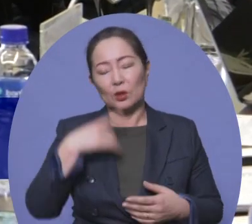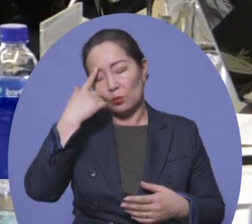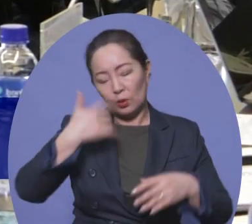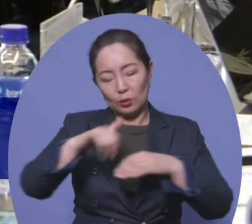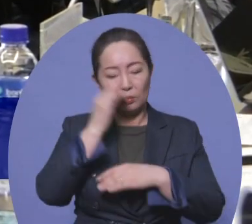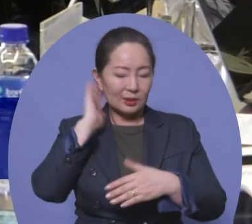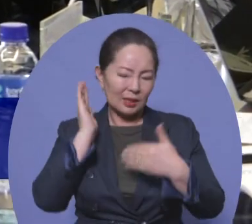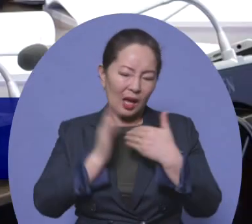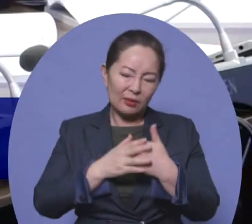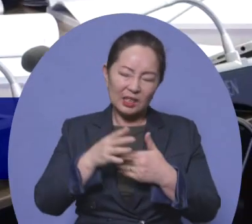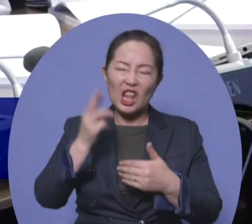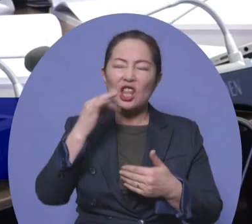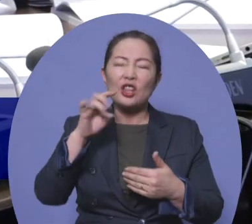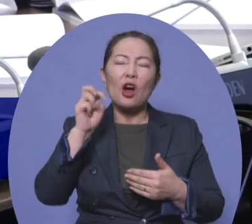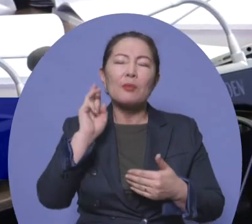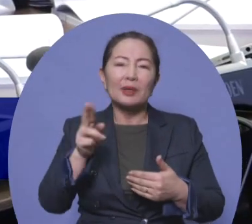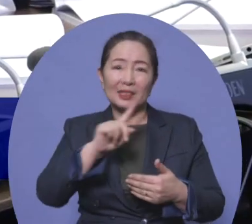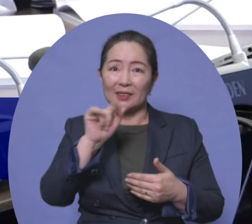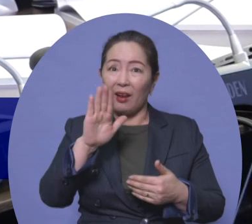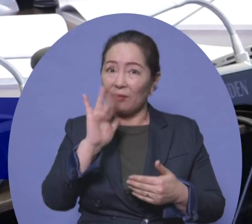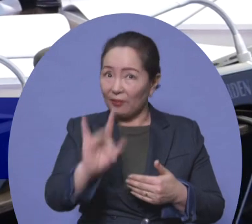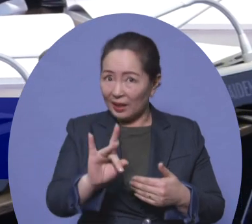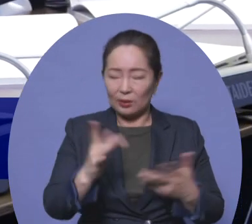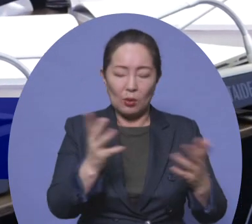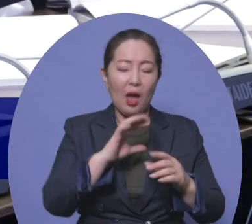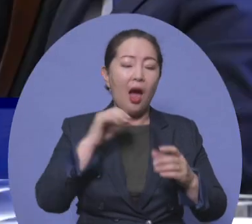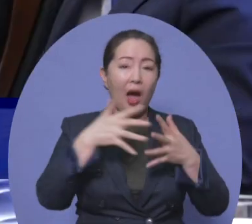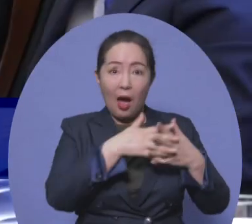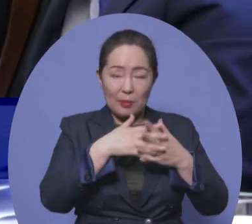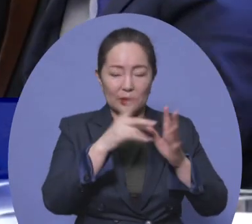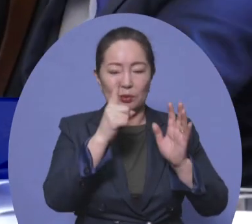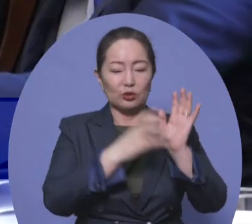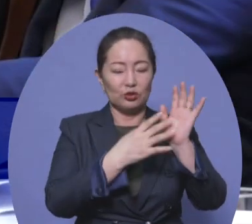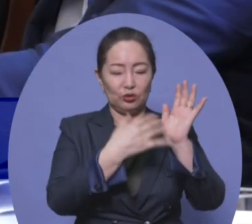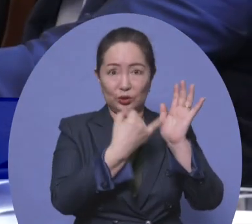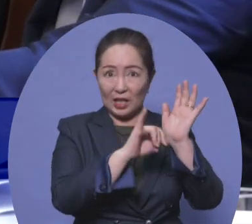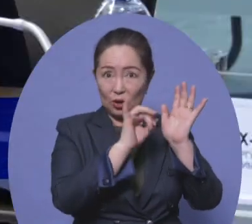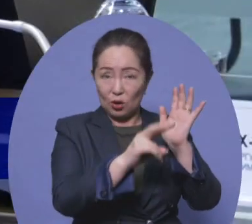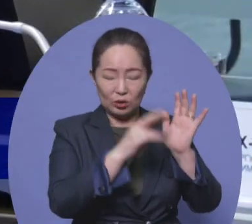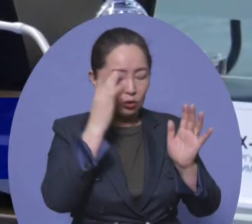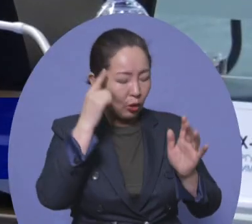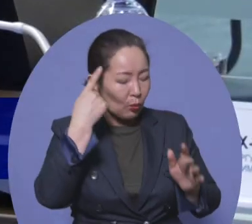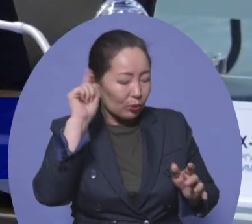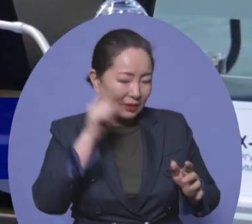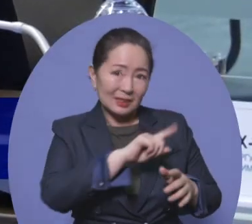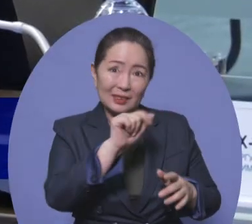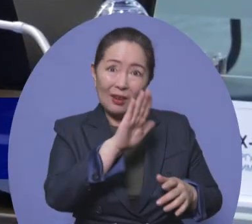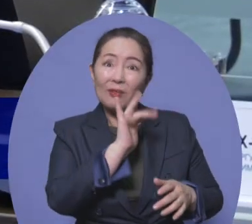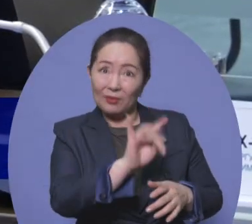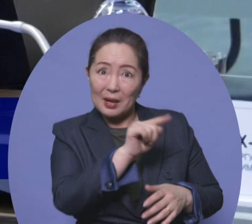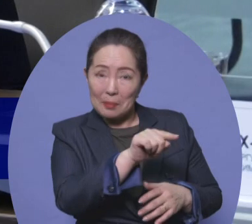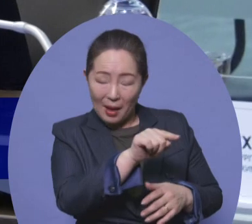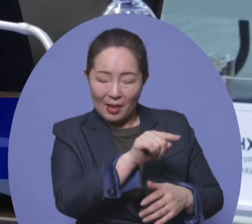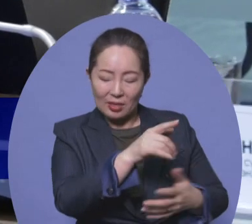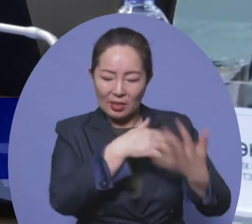авлигын төсөөллийн индекс системийн динамик загвар байна. За Америкийн нэгэн улсад 1960-ад оны ихэр зохион бүтээсэн систем динамикийн загвар нь